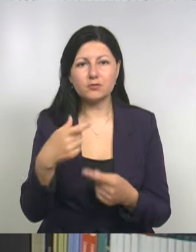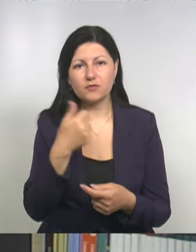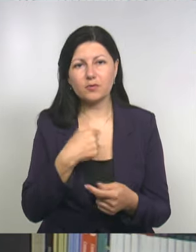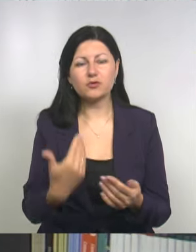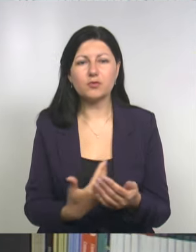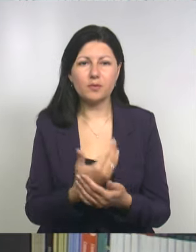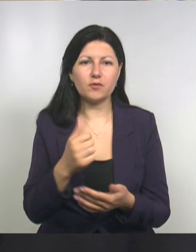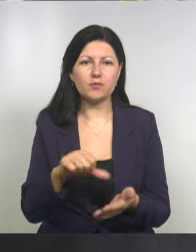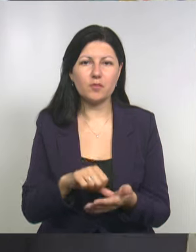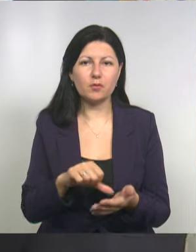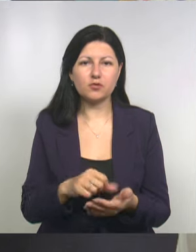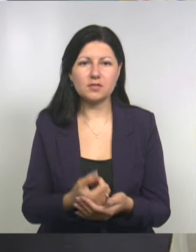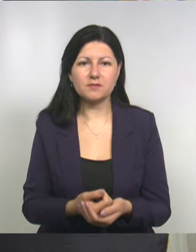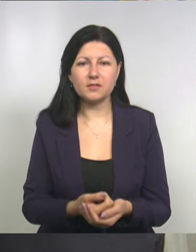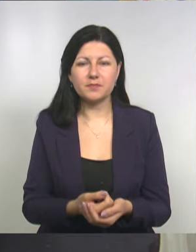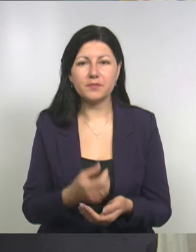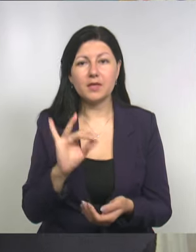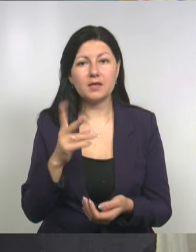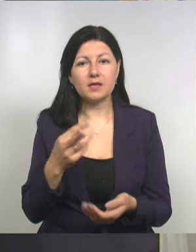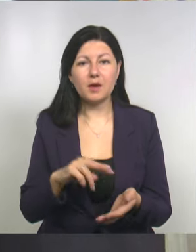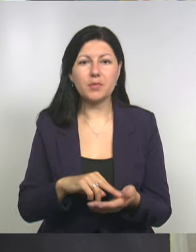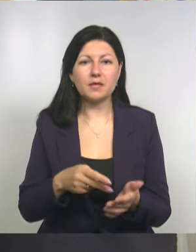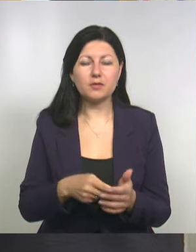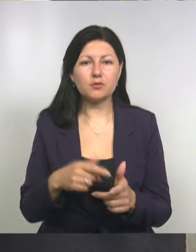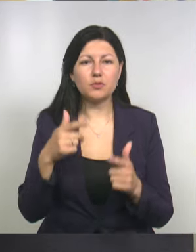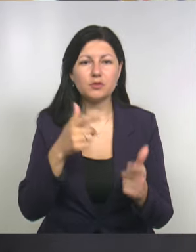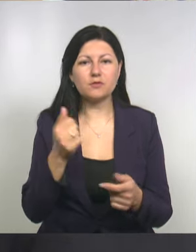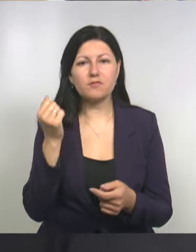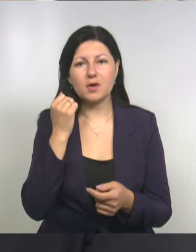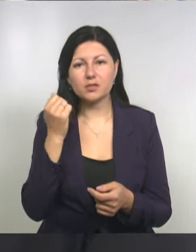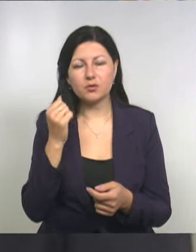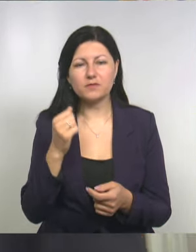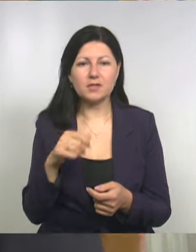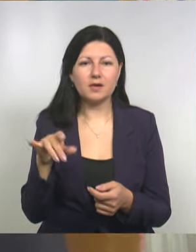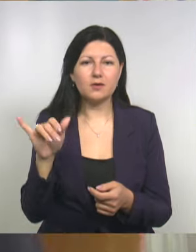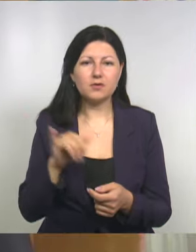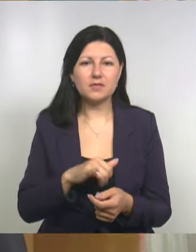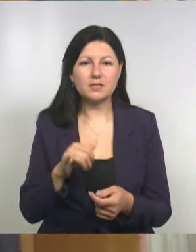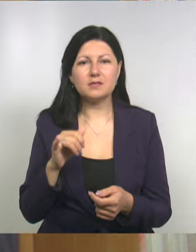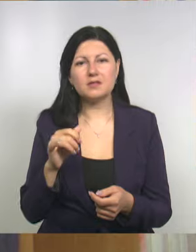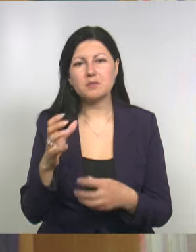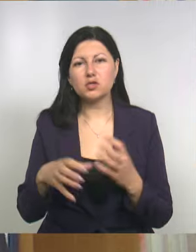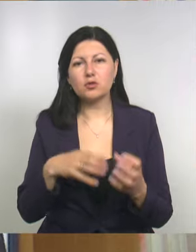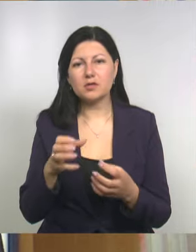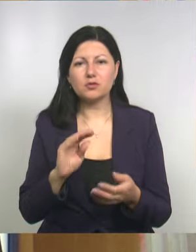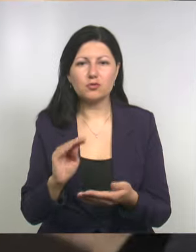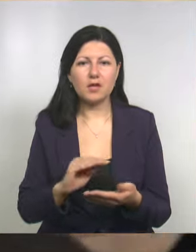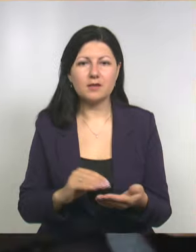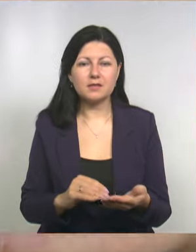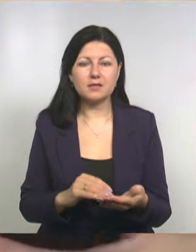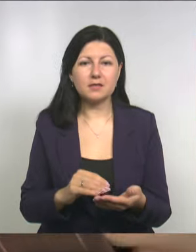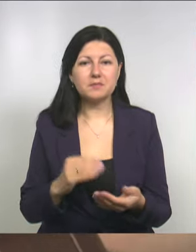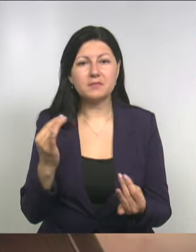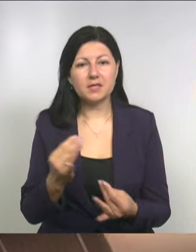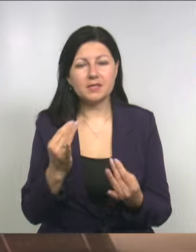вновь поучаствовать. Илья планирует поступать в Московский государственный университет на факультет международной журналистики.